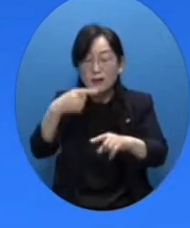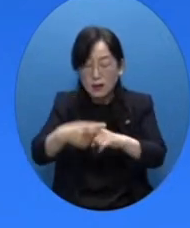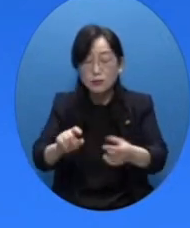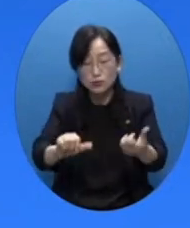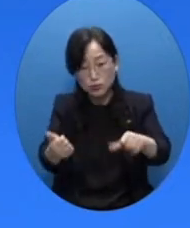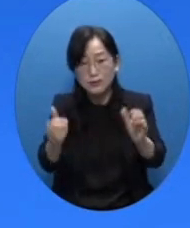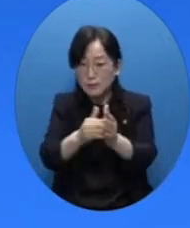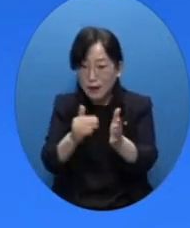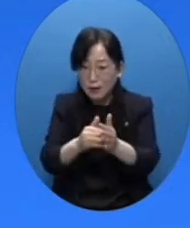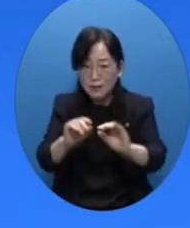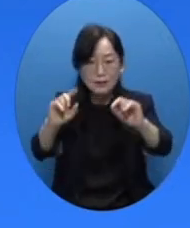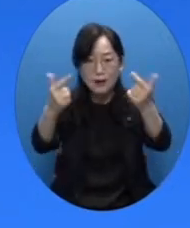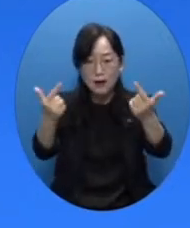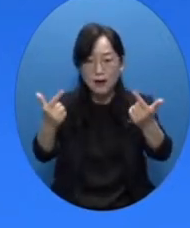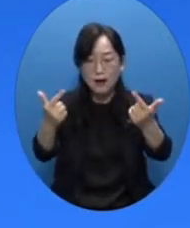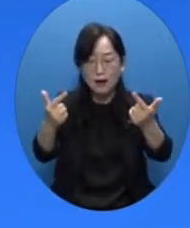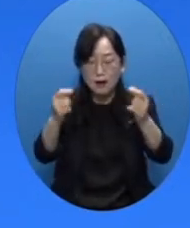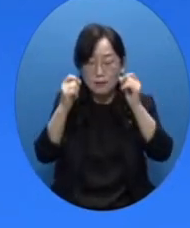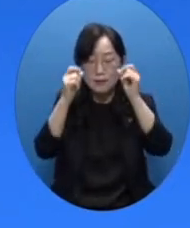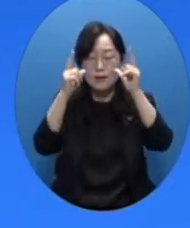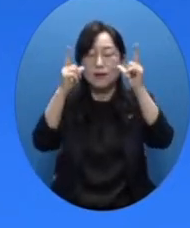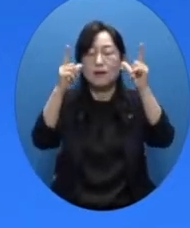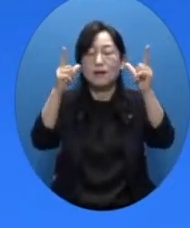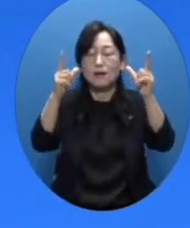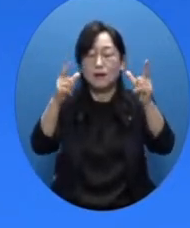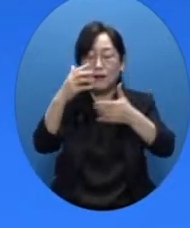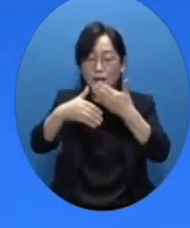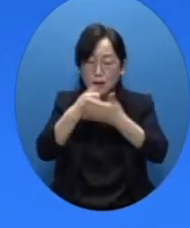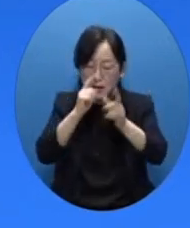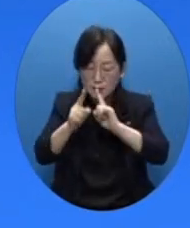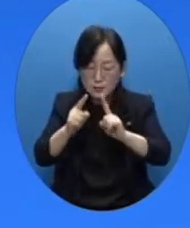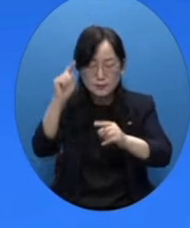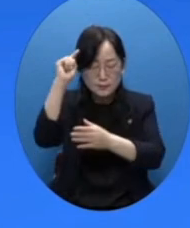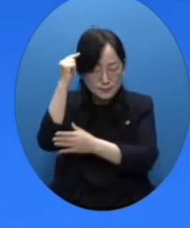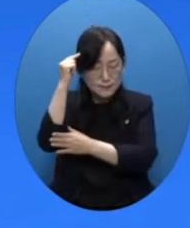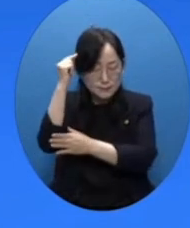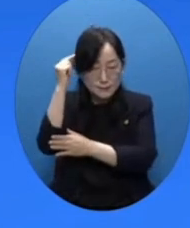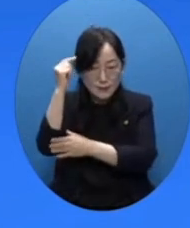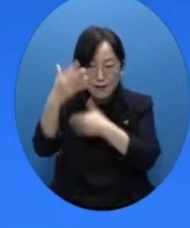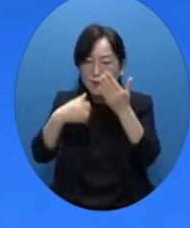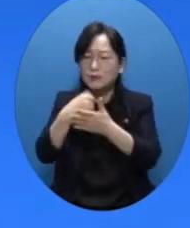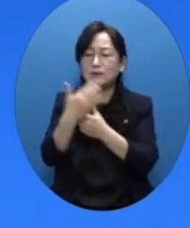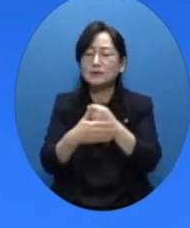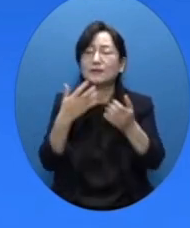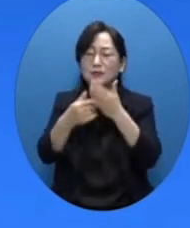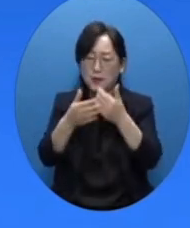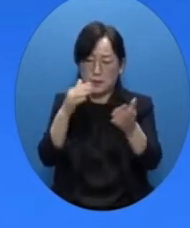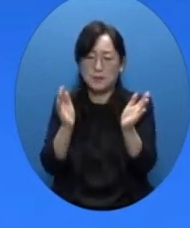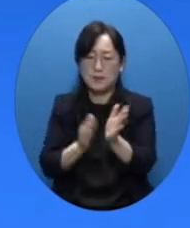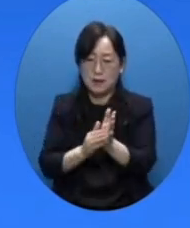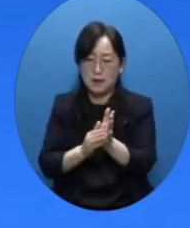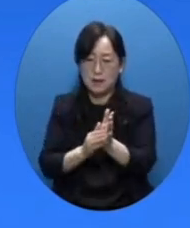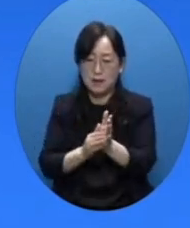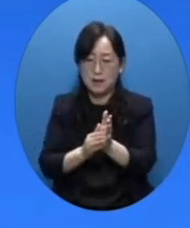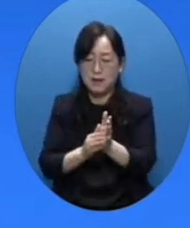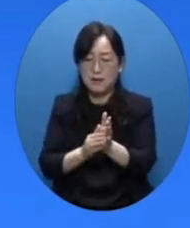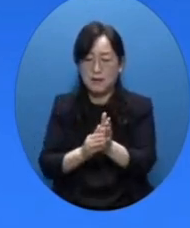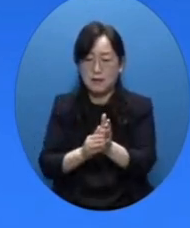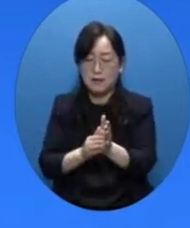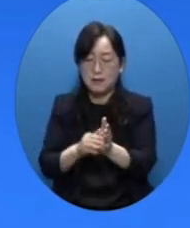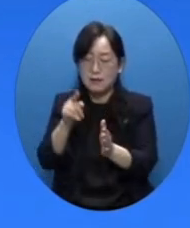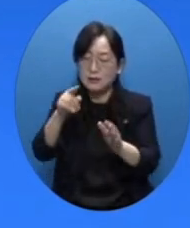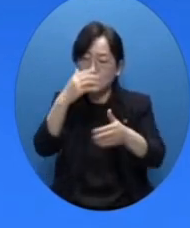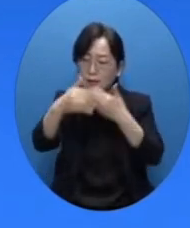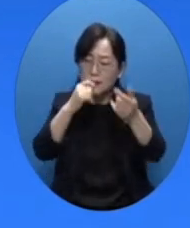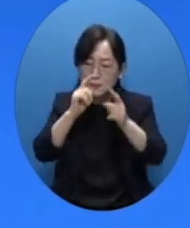그래서 그 말씀을 목사와 목사와 목사 하더라 하나님의 은혜를 체험하고 그 날 그